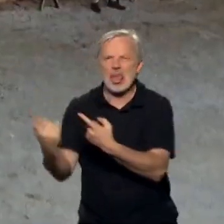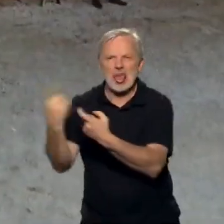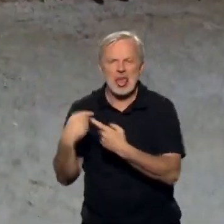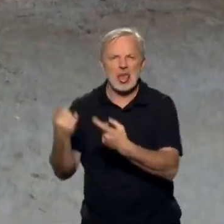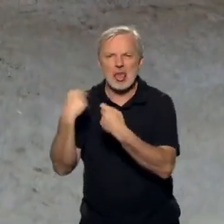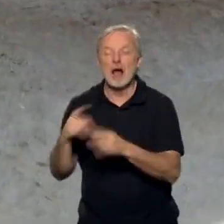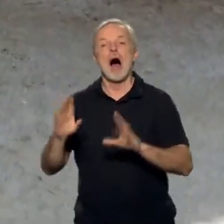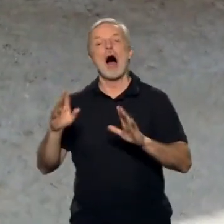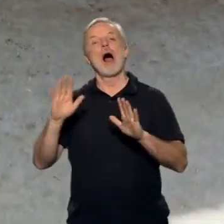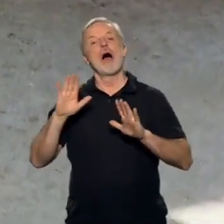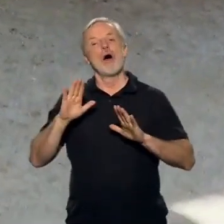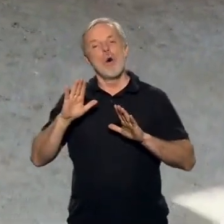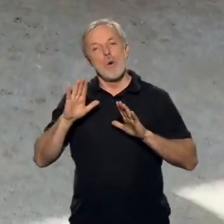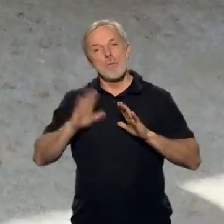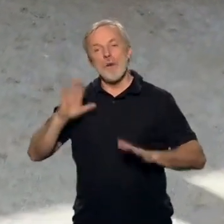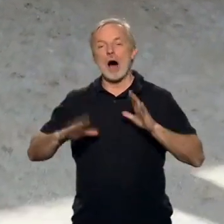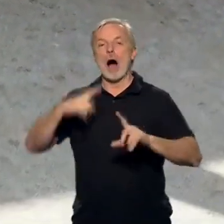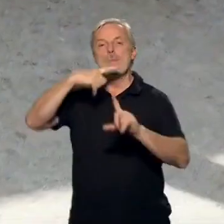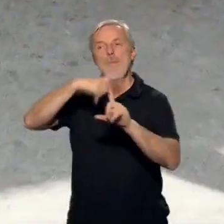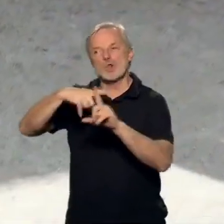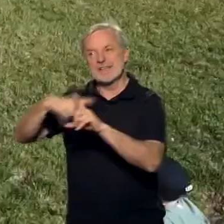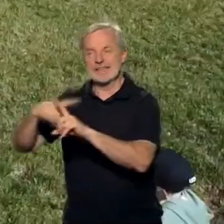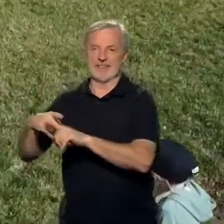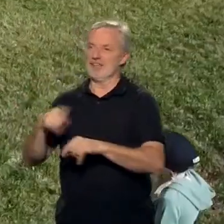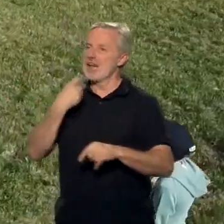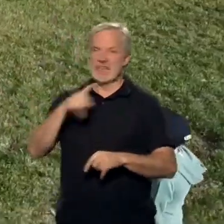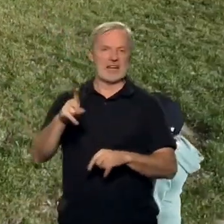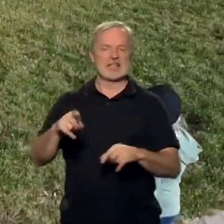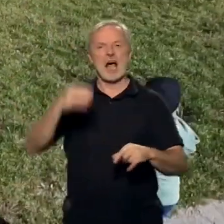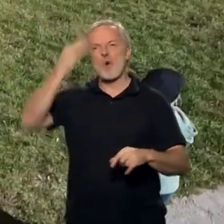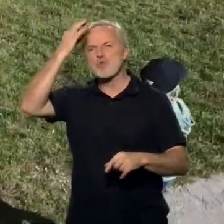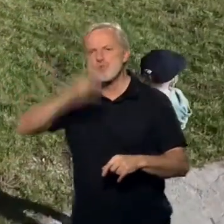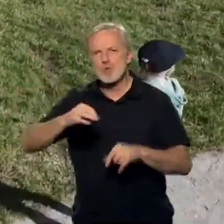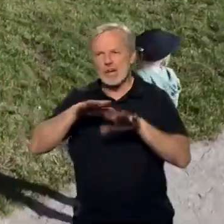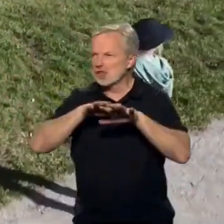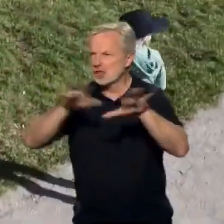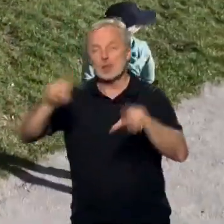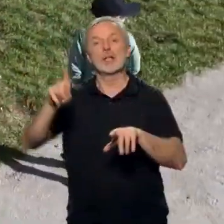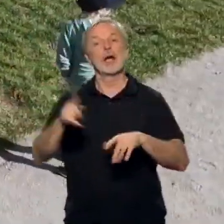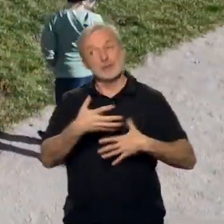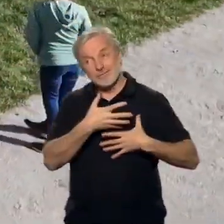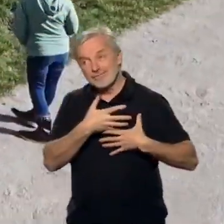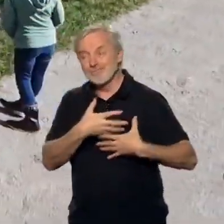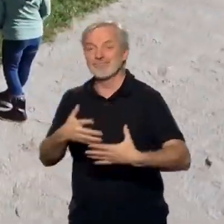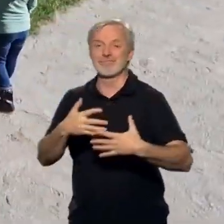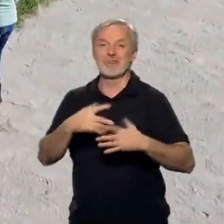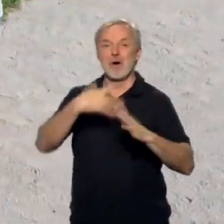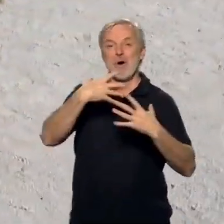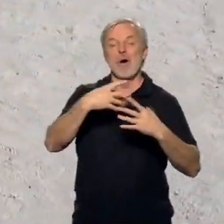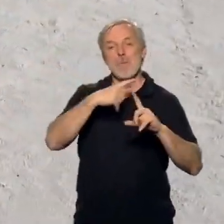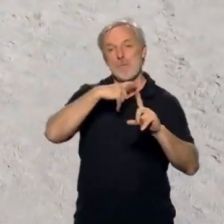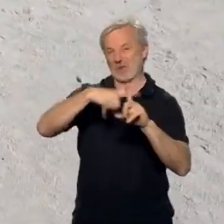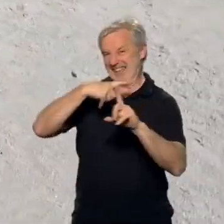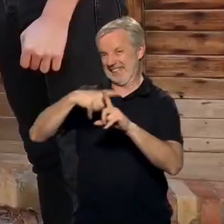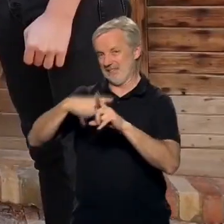tak aby ty lidi z toho nebyli smutní, aby naopak prostě to bylo hezké, příjemné pro ty lidi. Myslím si teda, že jsem se